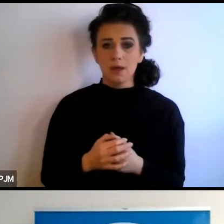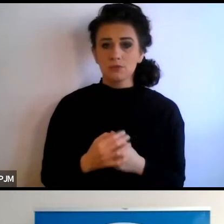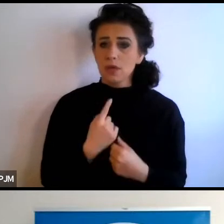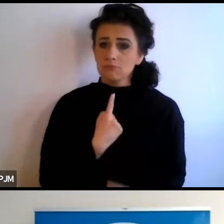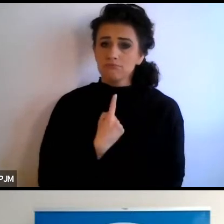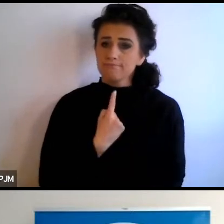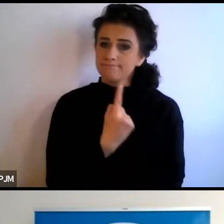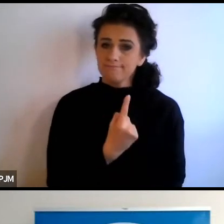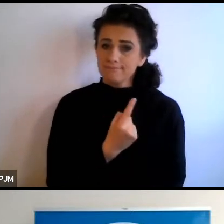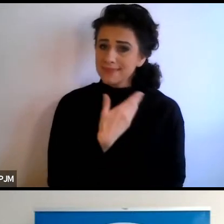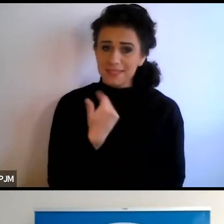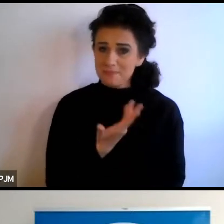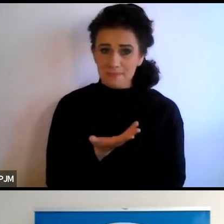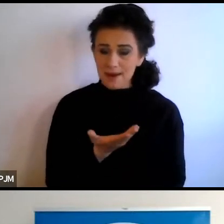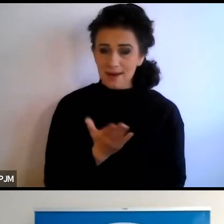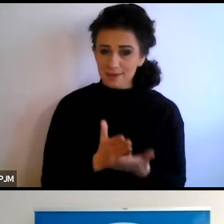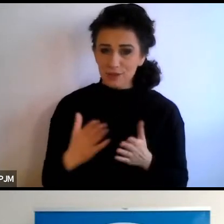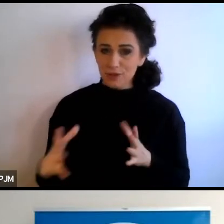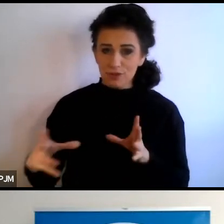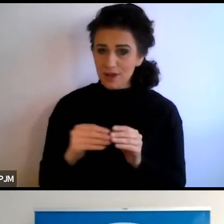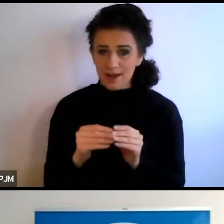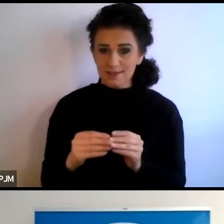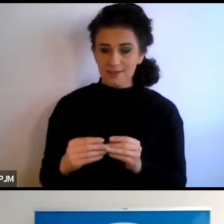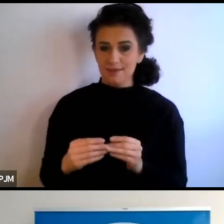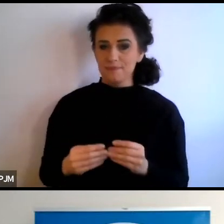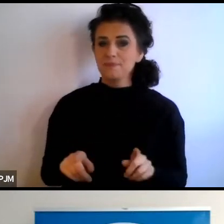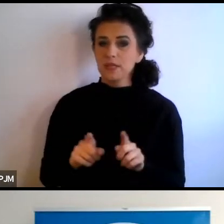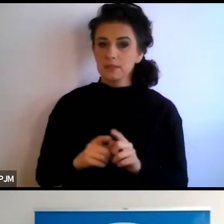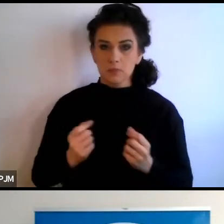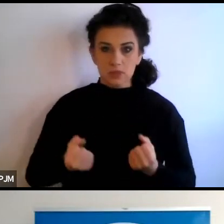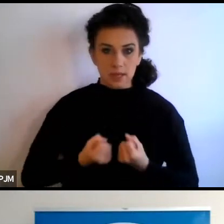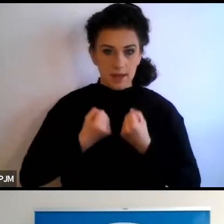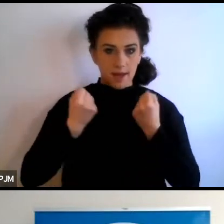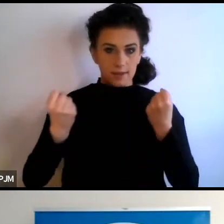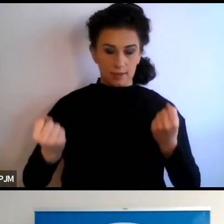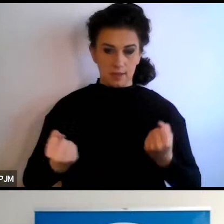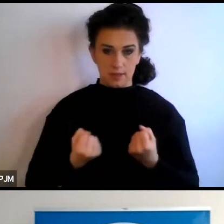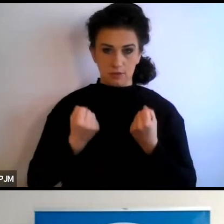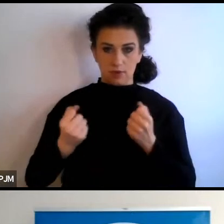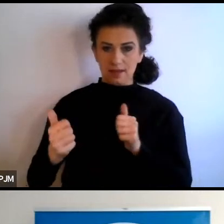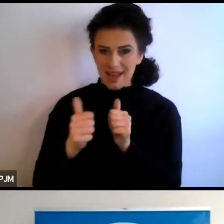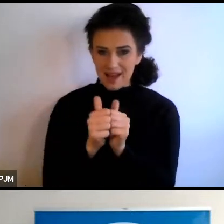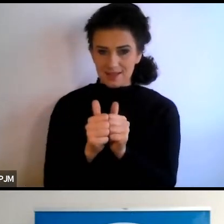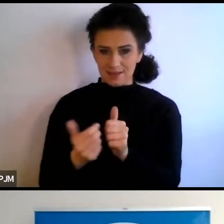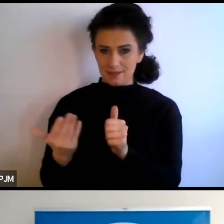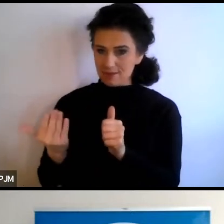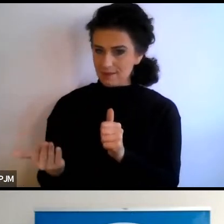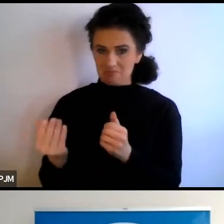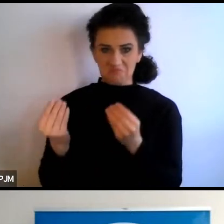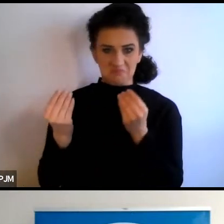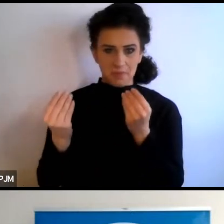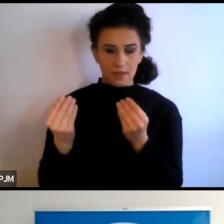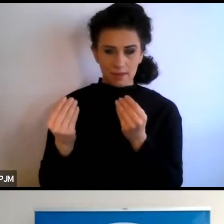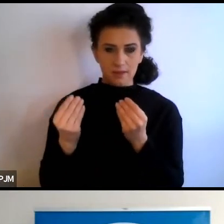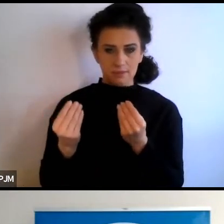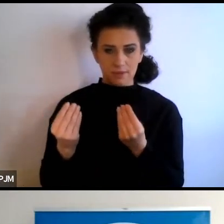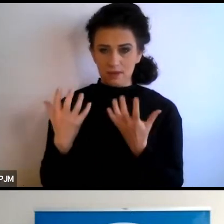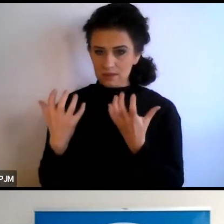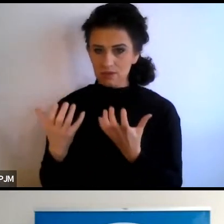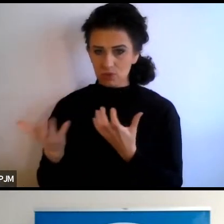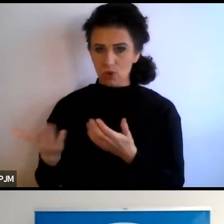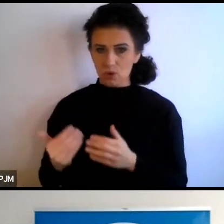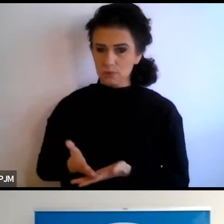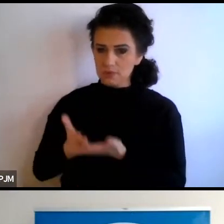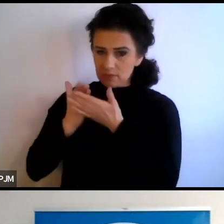duże zaangażowanie właśnie samych asystentów, którzy wychodzą z własną inicjatywą i bardzo im zależy na tym, żeby ich